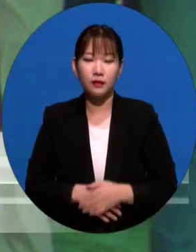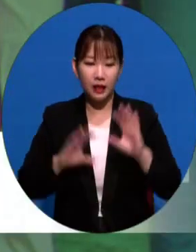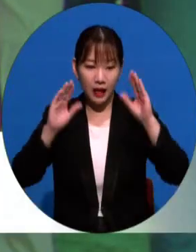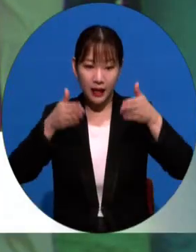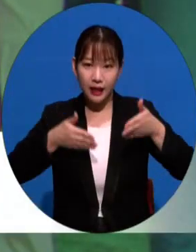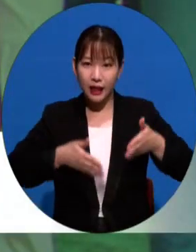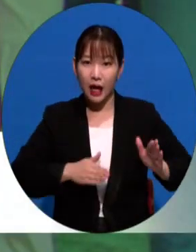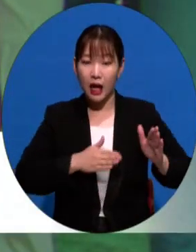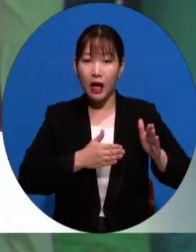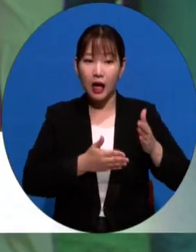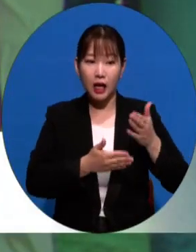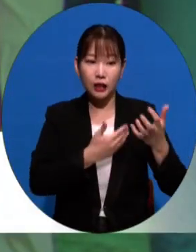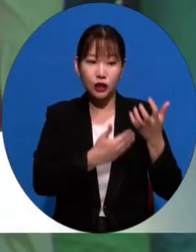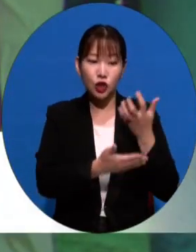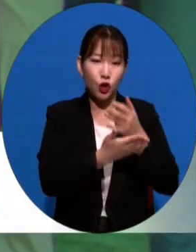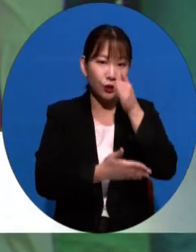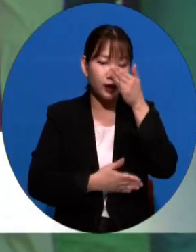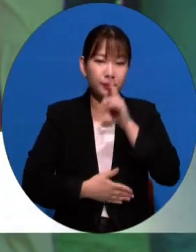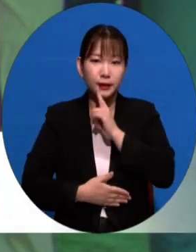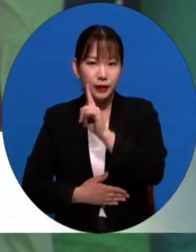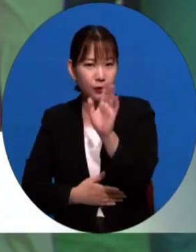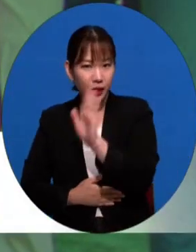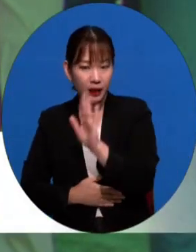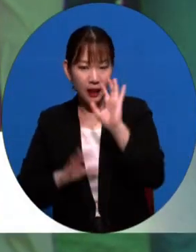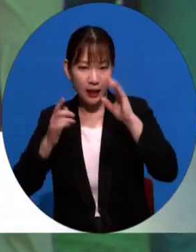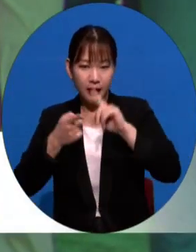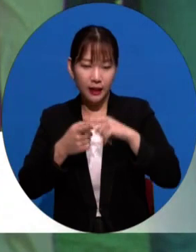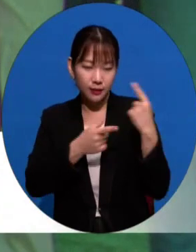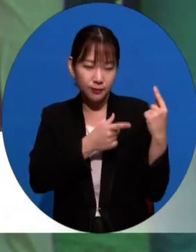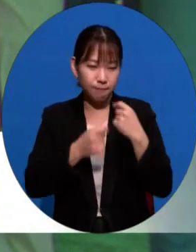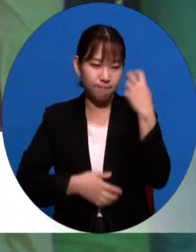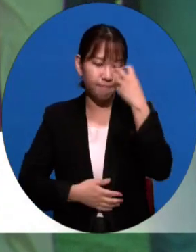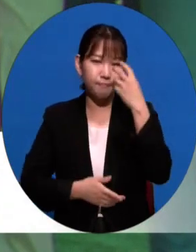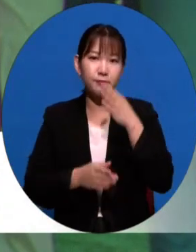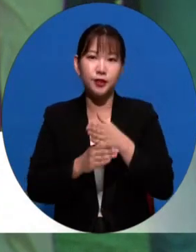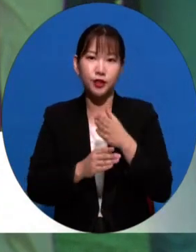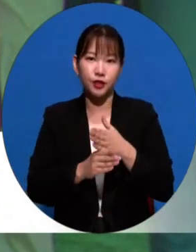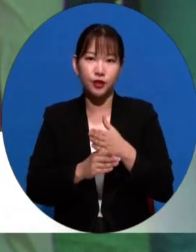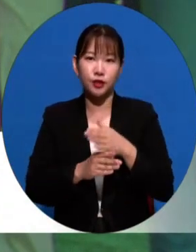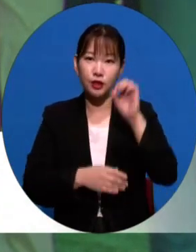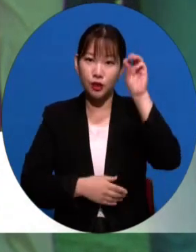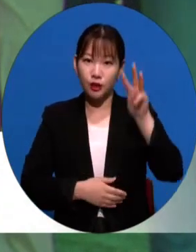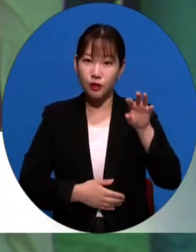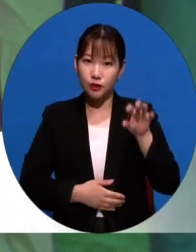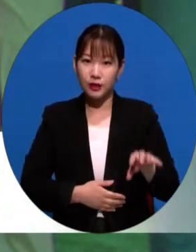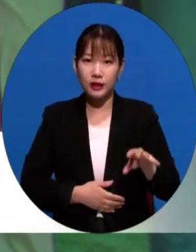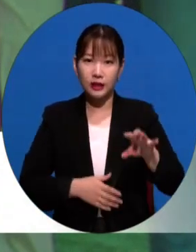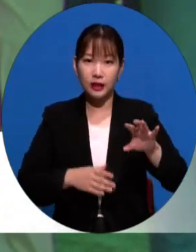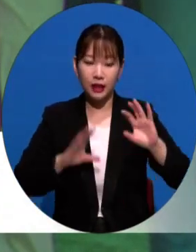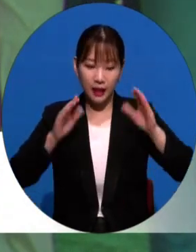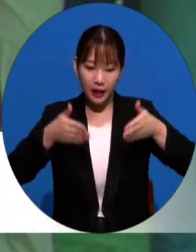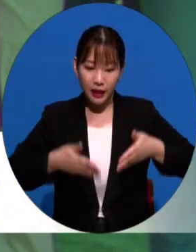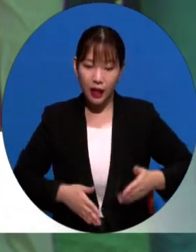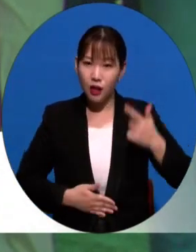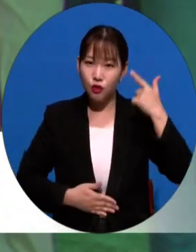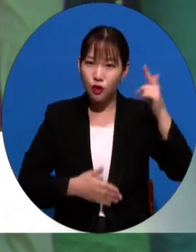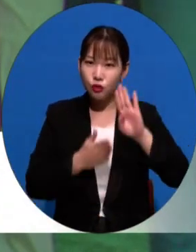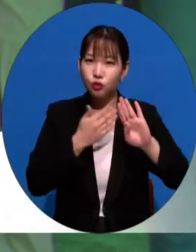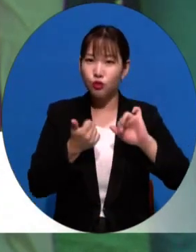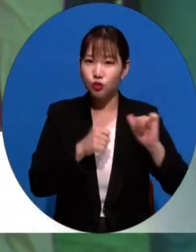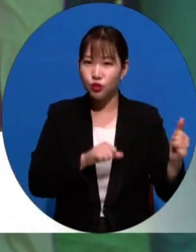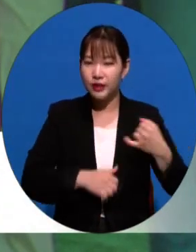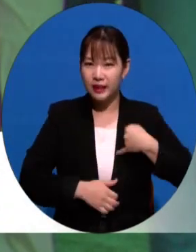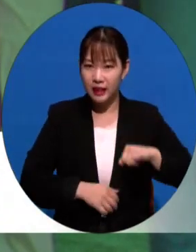출생 기록은 있지만 신고가 되지 않은 아이들에 대한 전수조사가 이어지고 있는데 광주에서는 생후 6일 만에 숨진